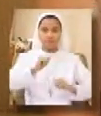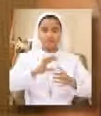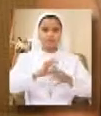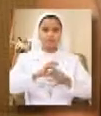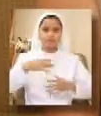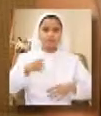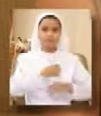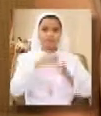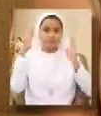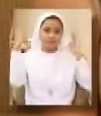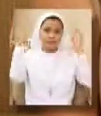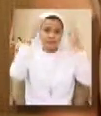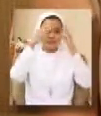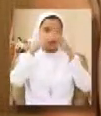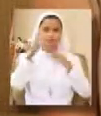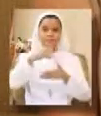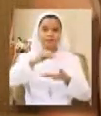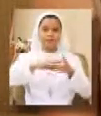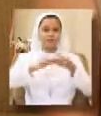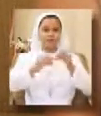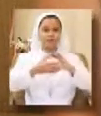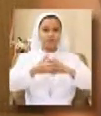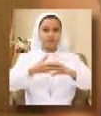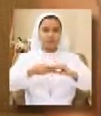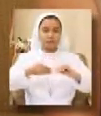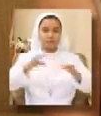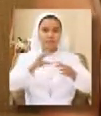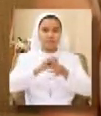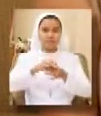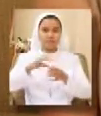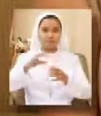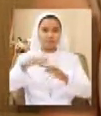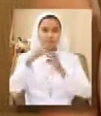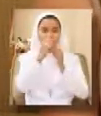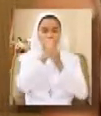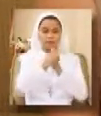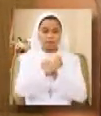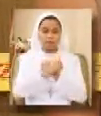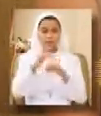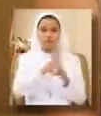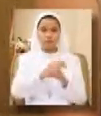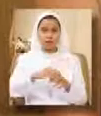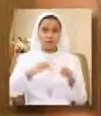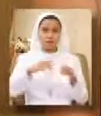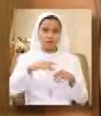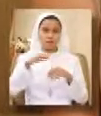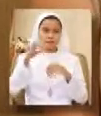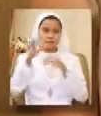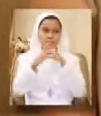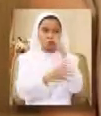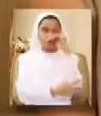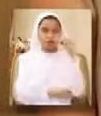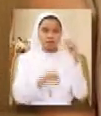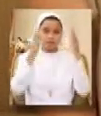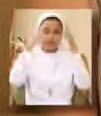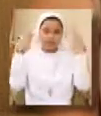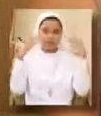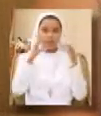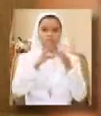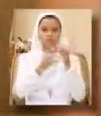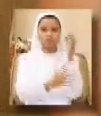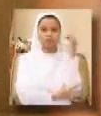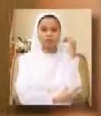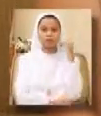sa tuyang Arsobispo, asin man istorya, kan compassionate Franciscan Sisters of the Poor. Ako po si Tess